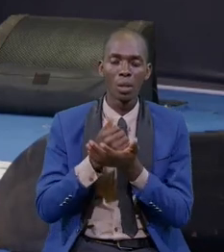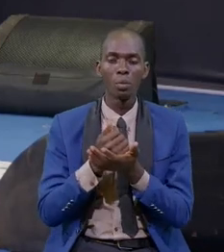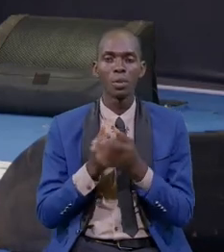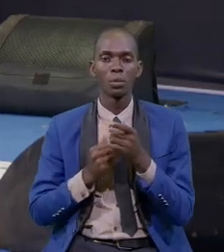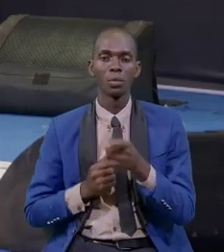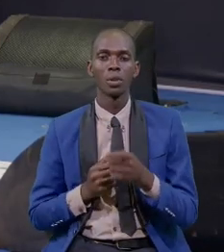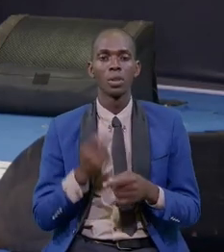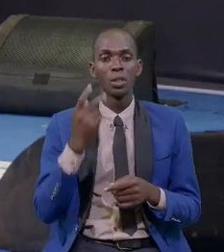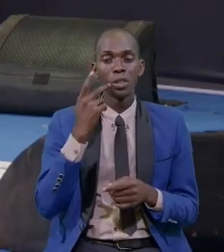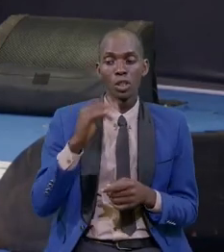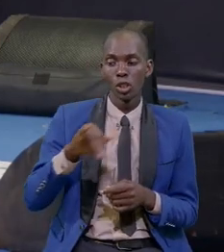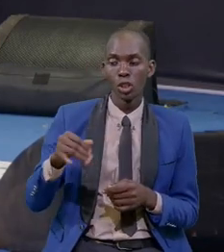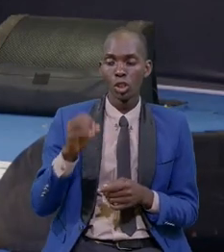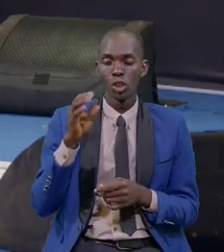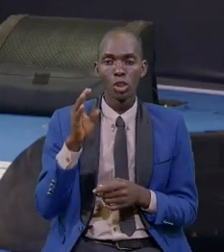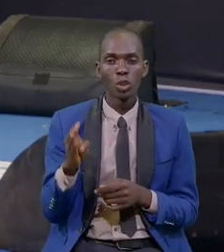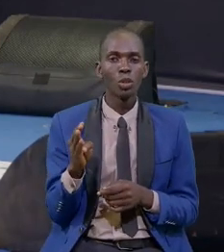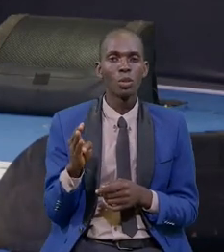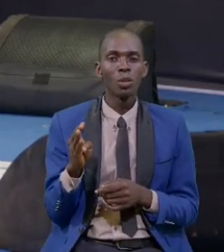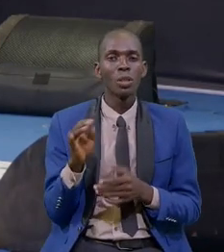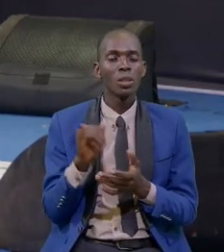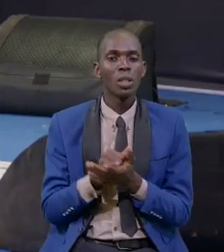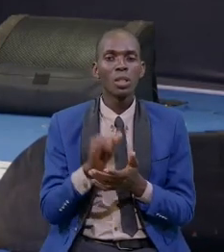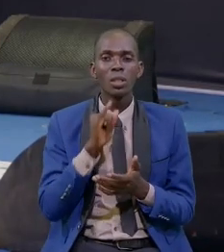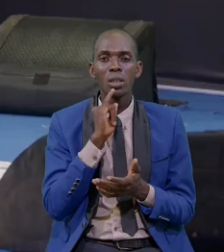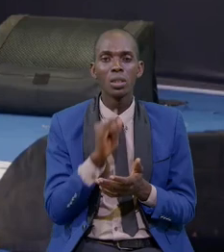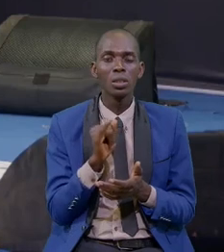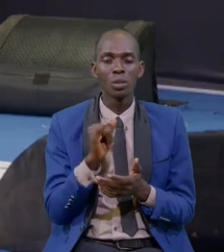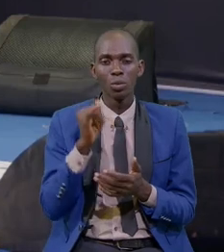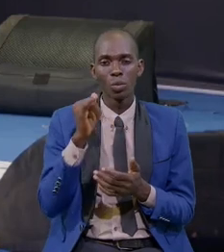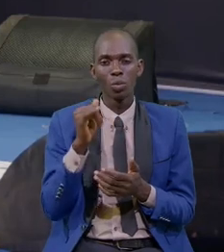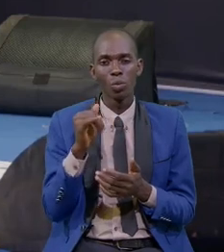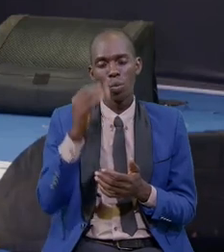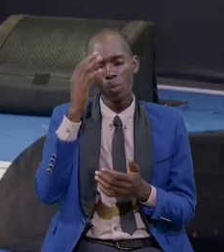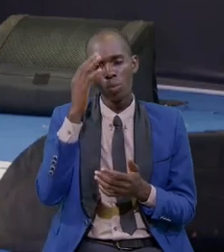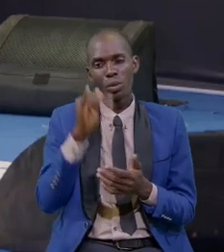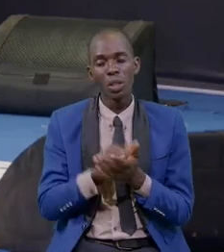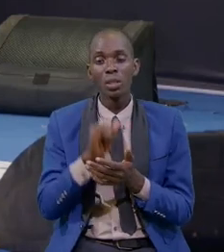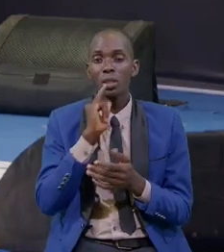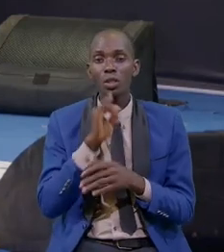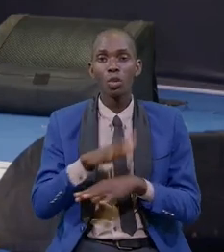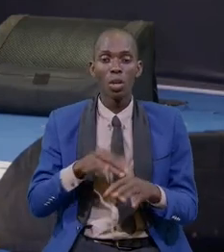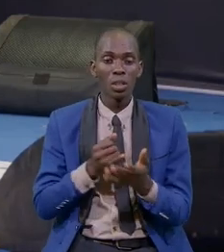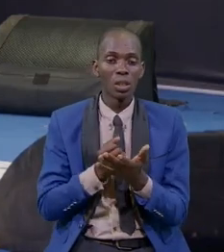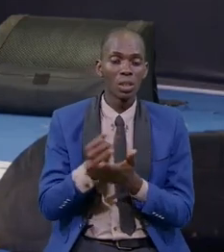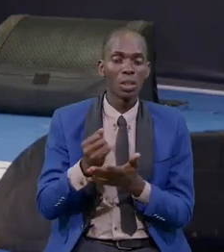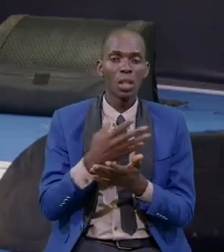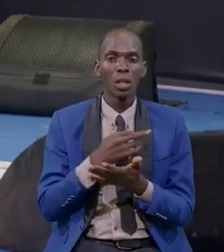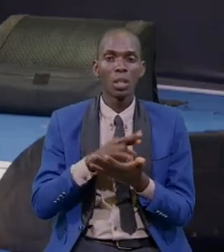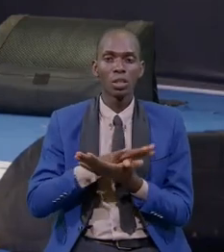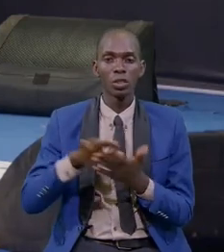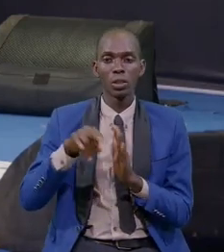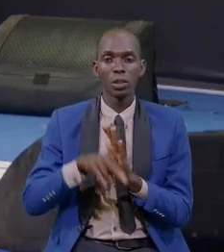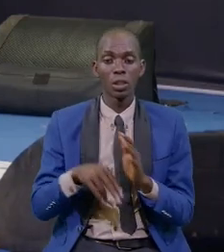comme secours. Job était disponible pour tout le monde. C'est ça qu'on appelle l'intégrité et la justice. Et la vie que nous